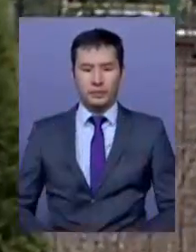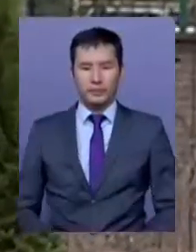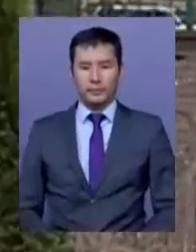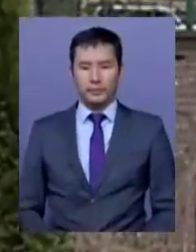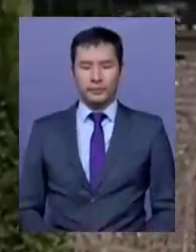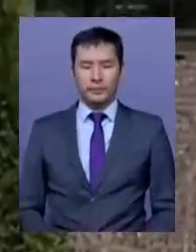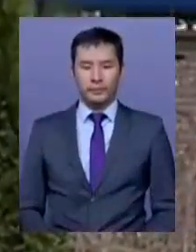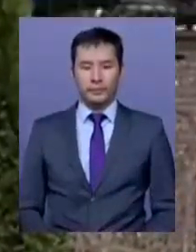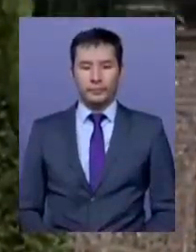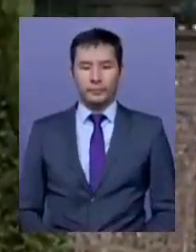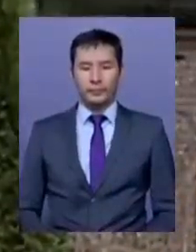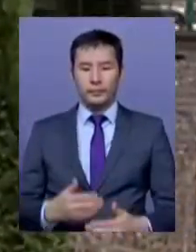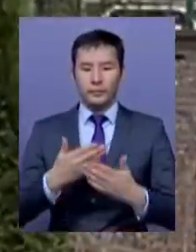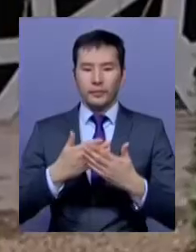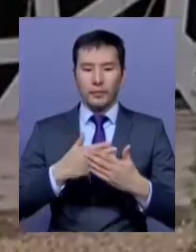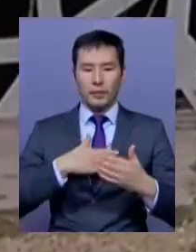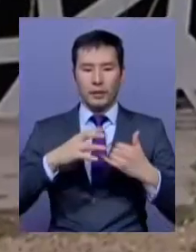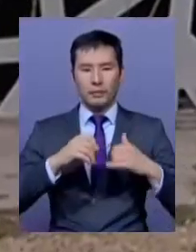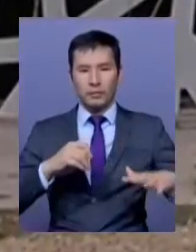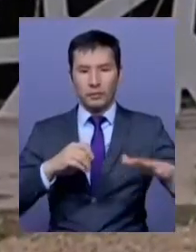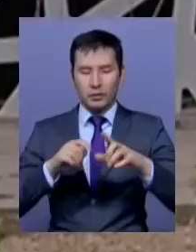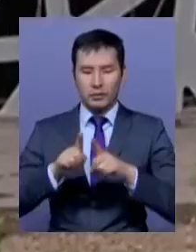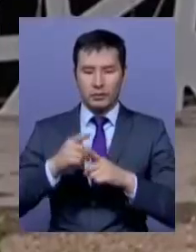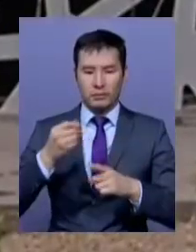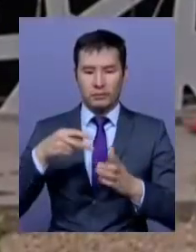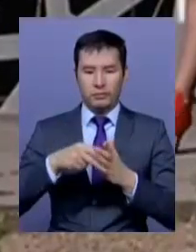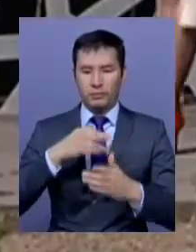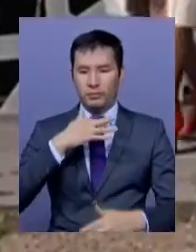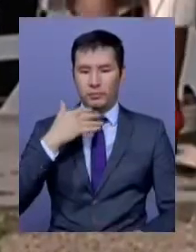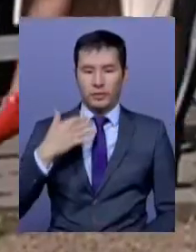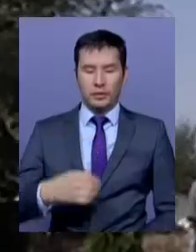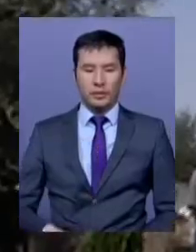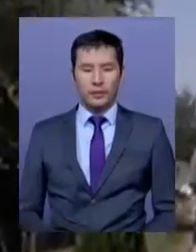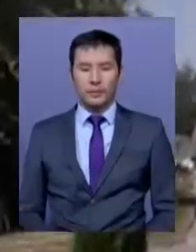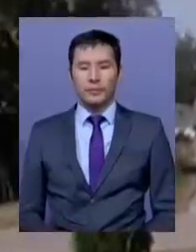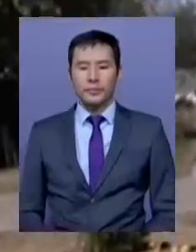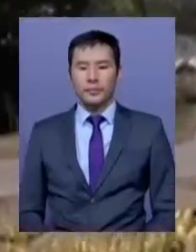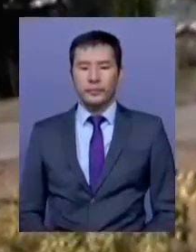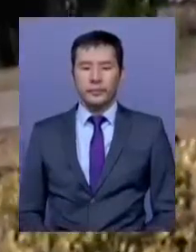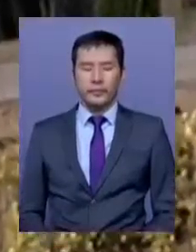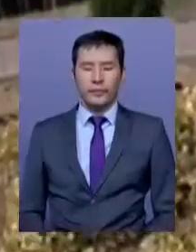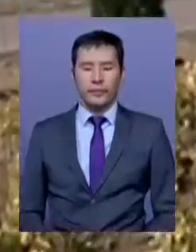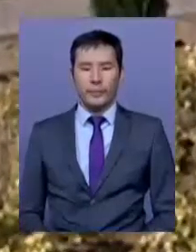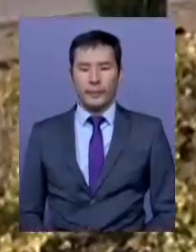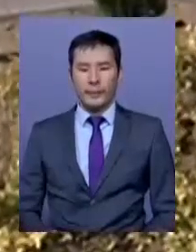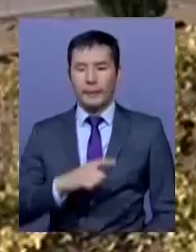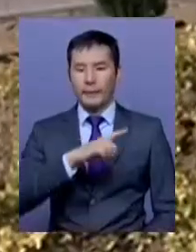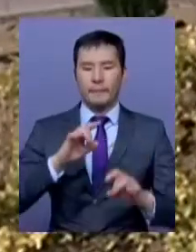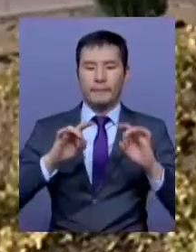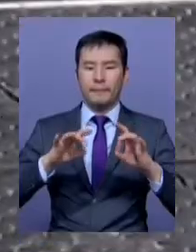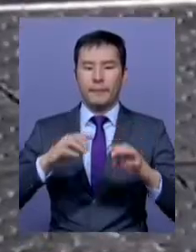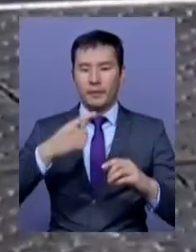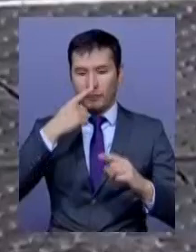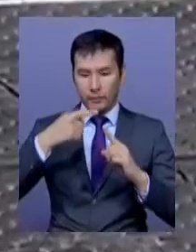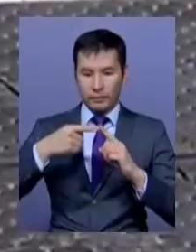толық шешілмеген. Алматы облысы әкімі Амандық Баталов бір шақырым жерде үлкен жолайрық салынып жатқанында еске салды. Яғни бұрынғы